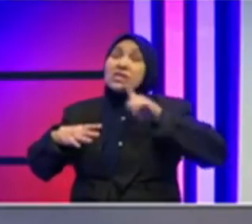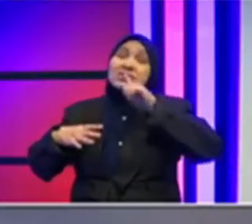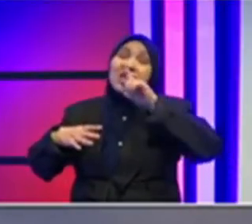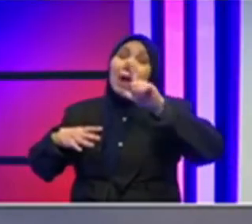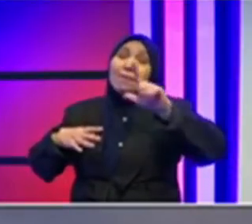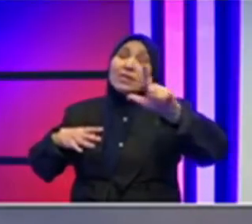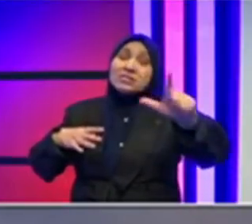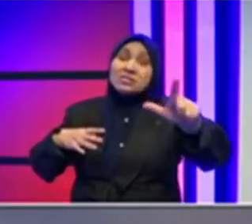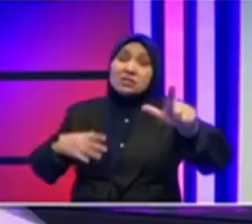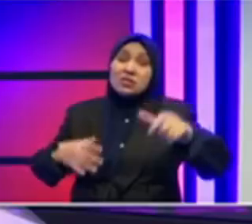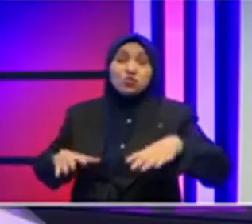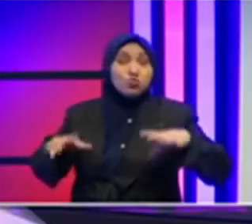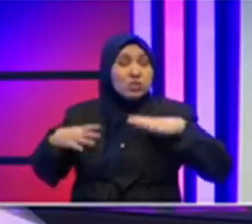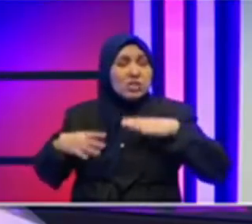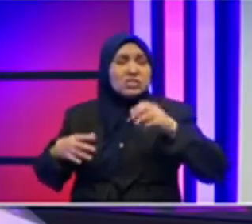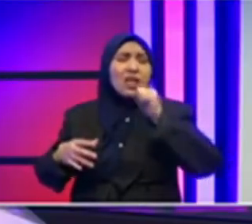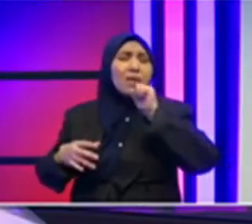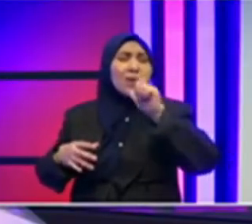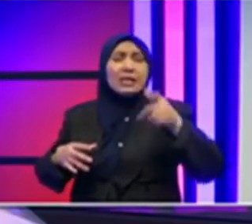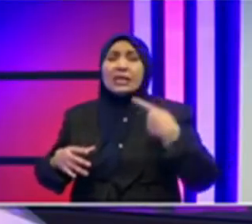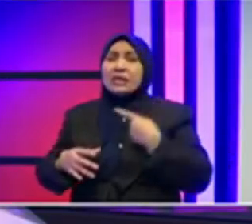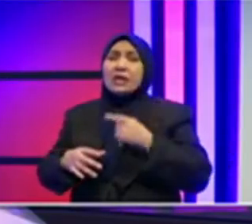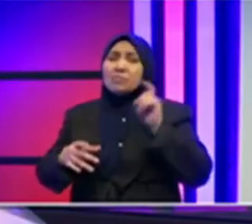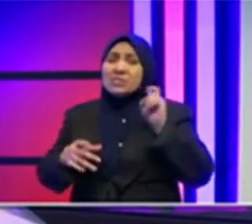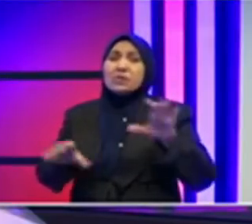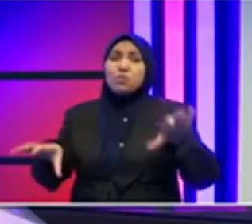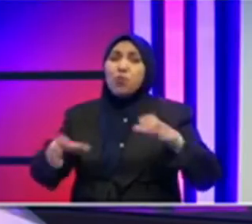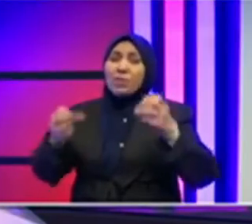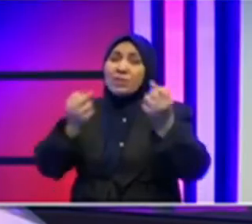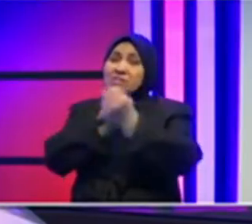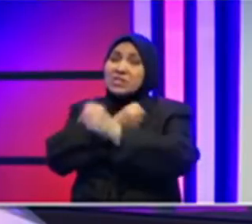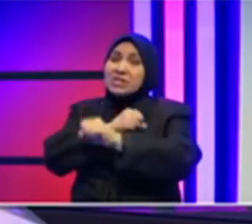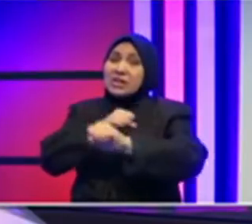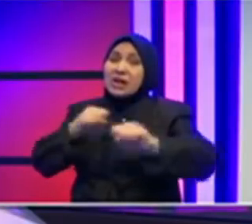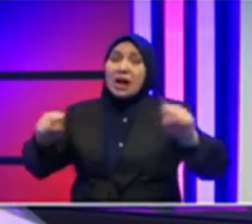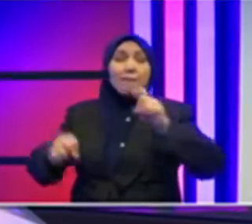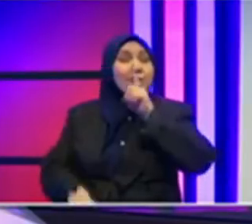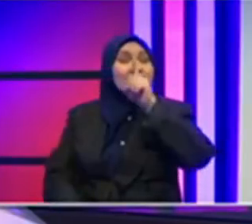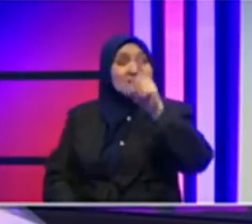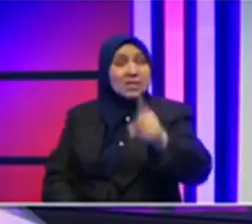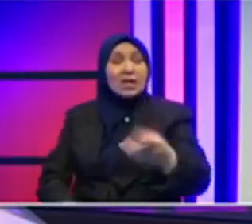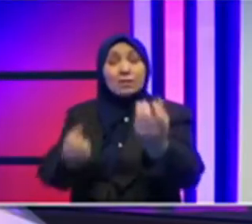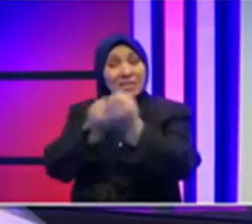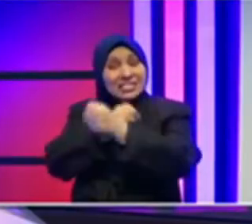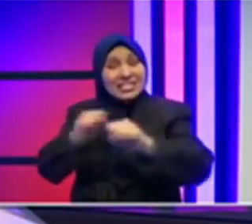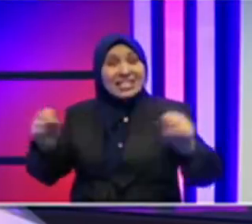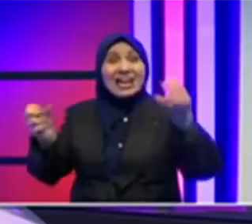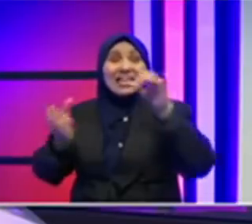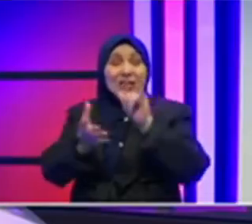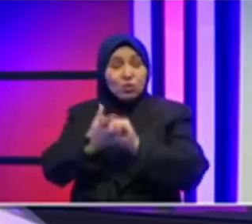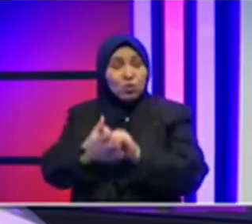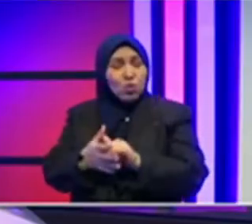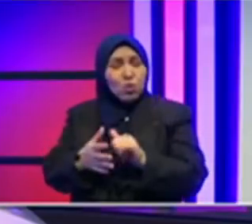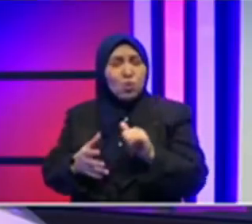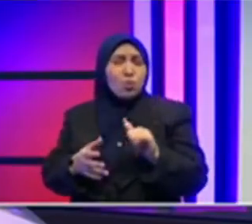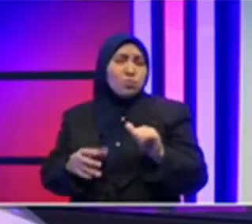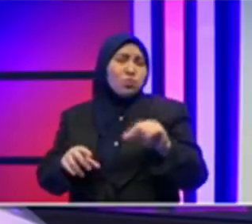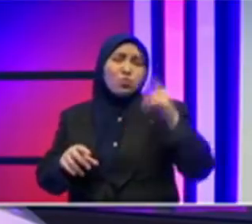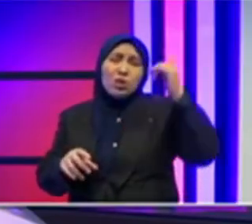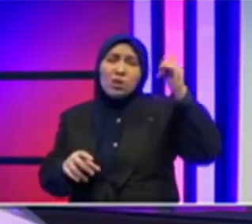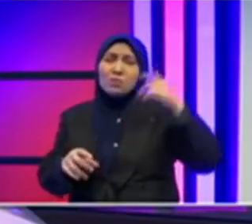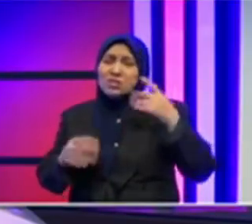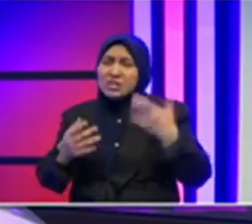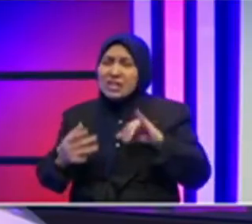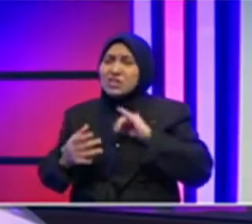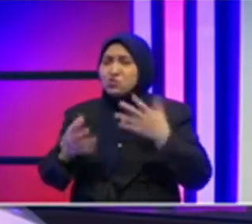cuti selama-lamanya yang kita kena buat persediaan, dan pastikan persediaan itu, kalau tuan-tuan rasa macam saya dah cukup ke buat